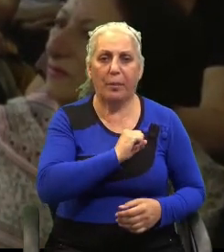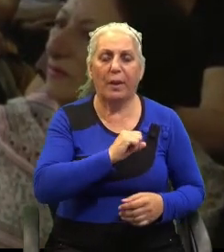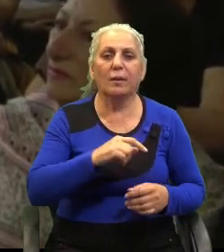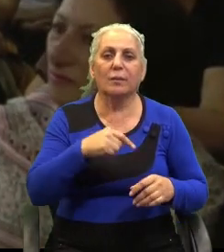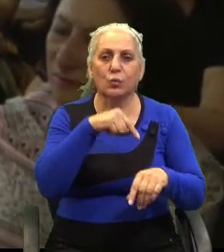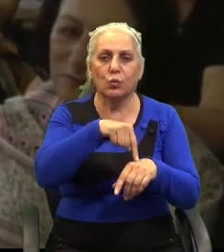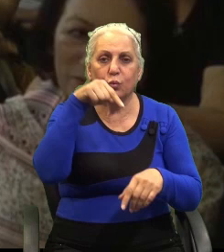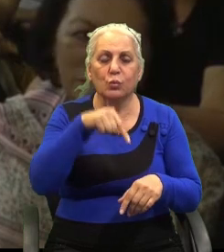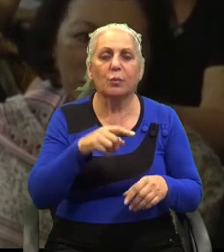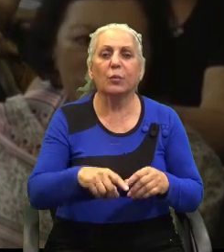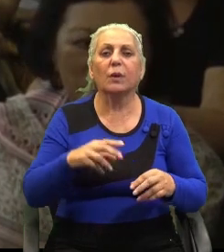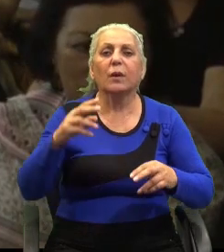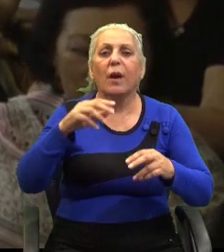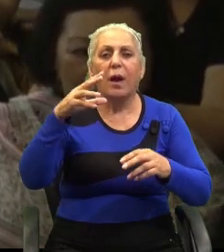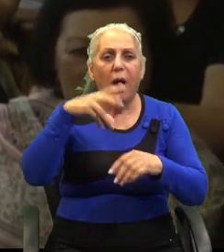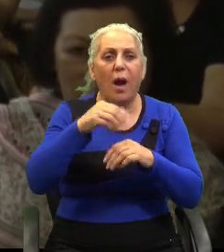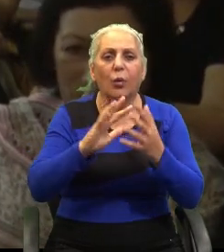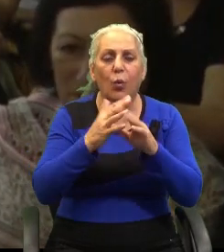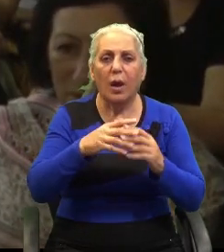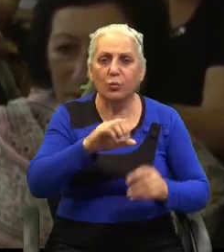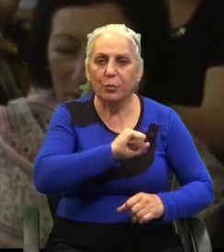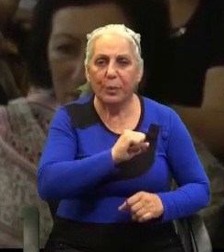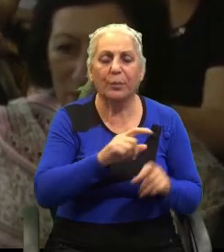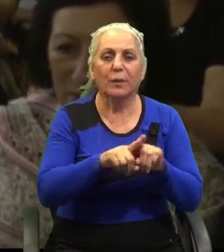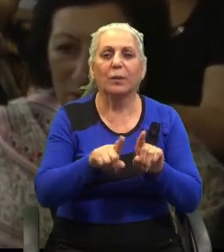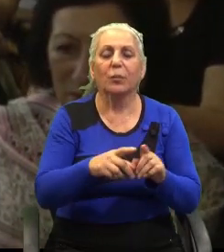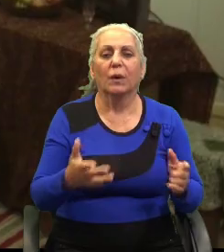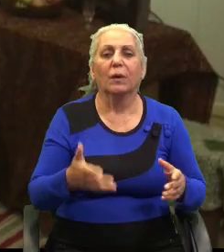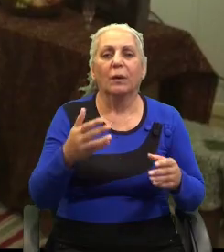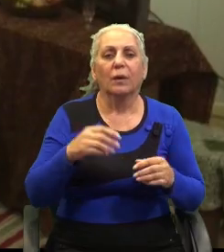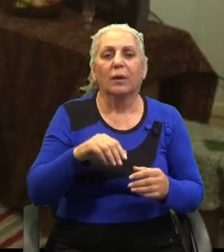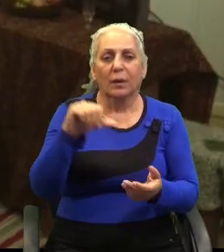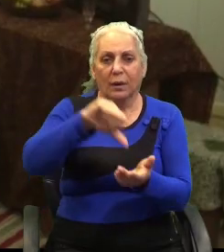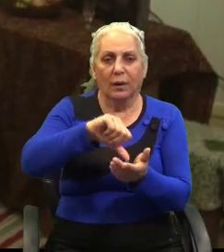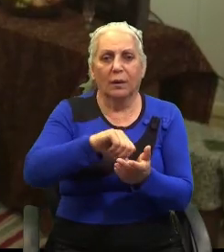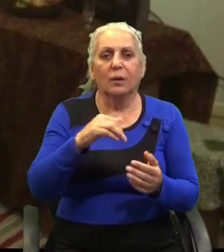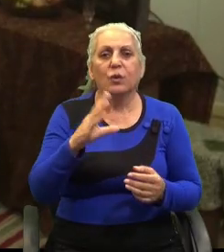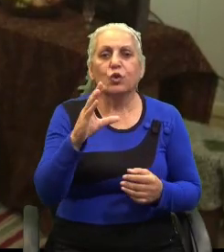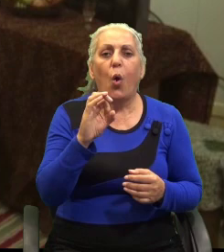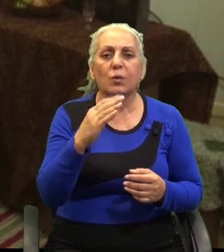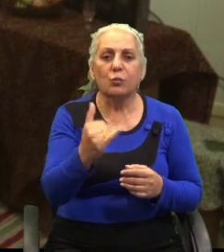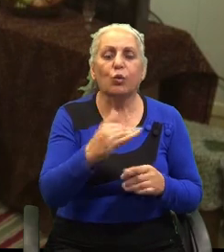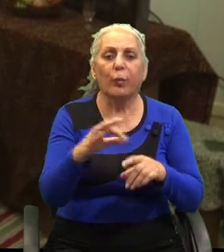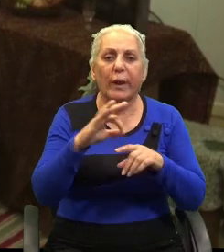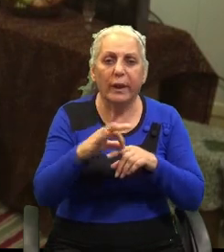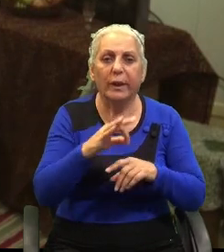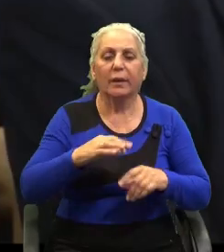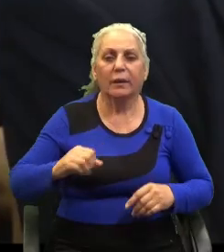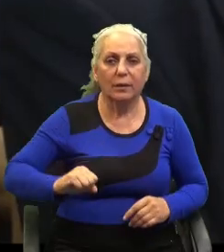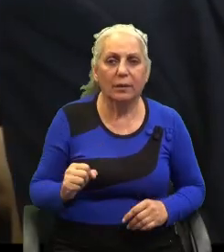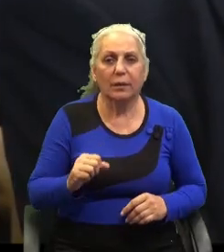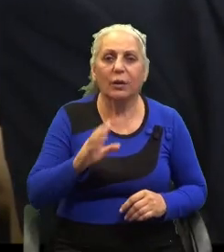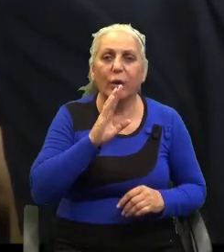գյուղացու զարգերակը, շինականի զարգերակը։ Միջոցառմանը ներկա են Սոսարքսյանի կինը, ընկերները, Ստեփան Ավանի